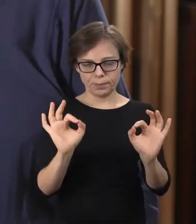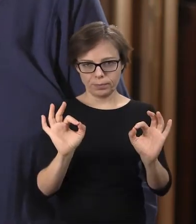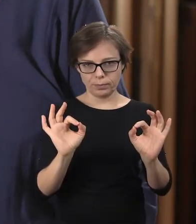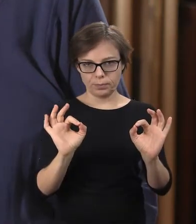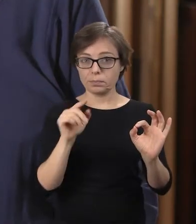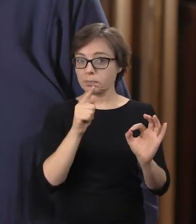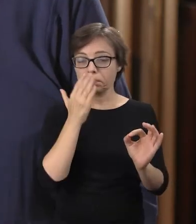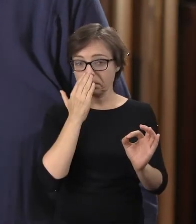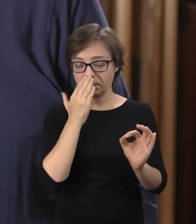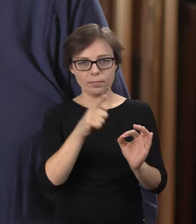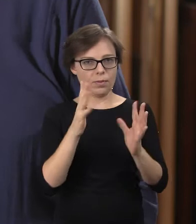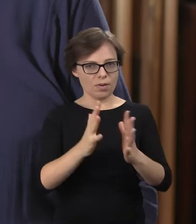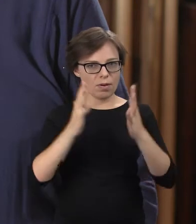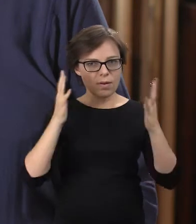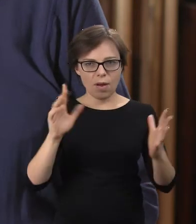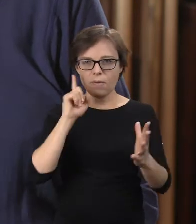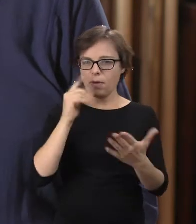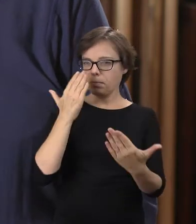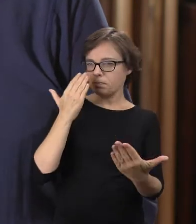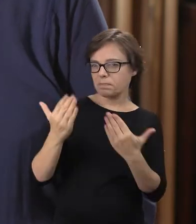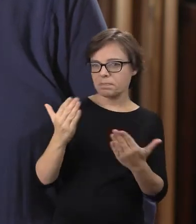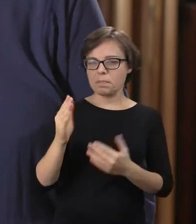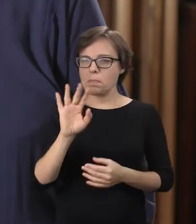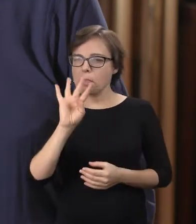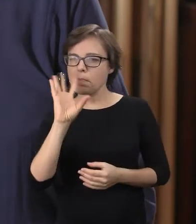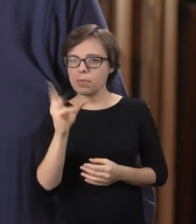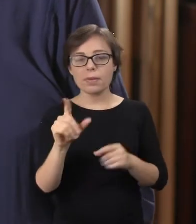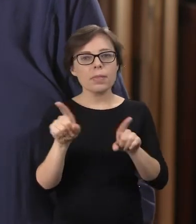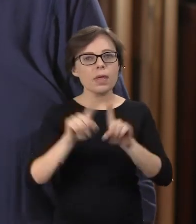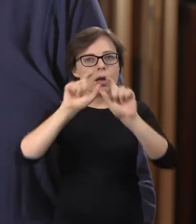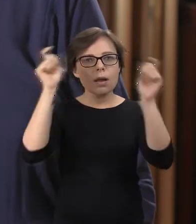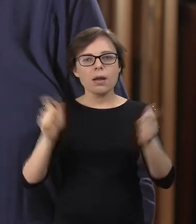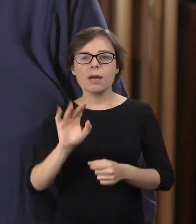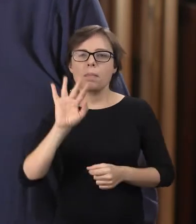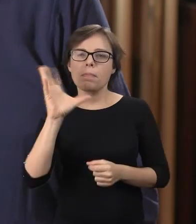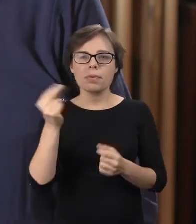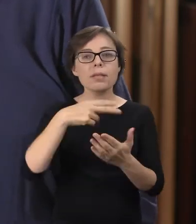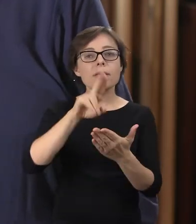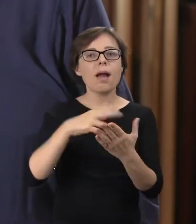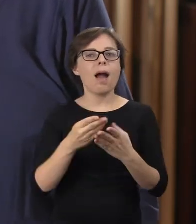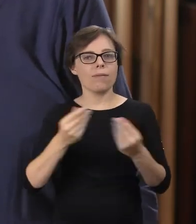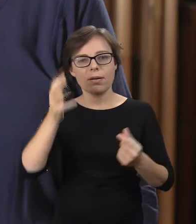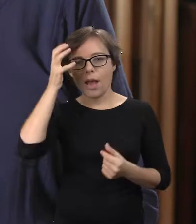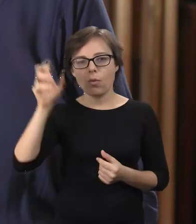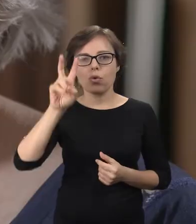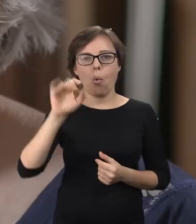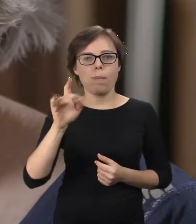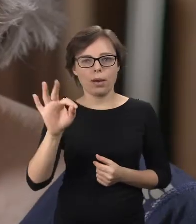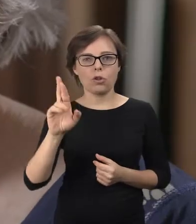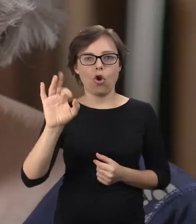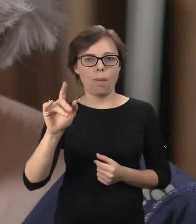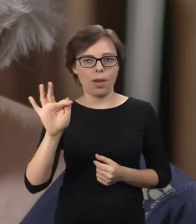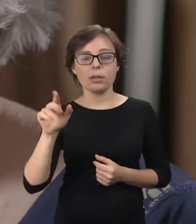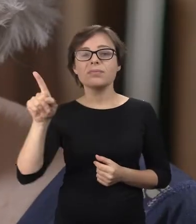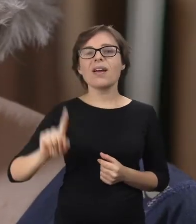Narodowego w Warszawie, z dużą, okazałą, bardzo piękną i pięknie oprawioną akwarelą Hubert Roberta, jednego